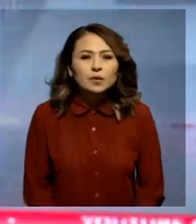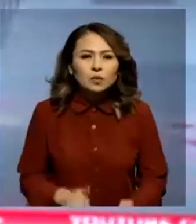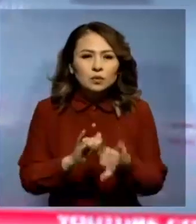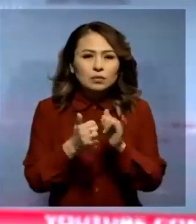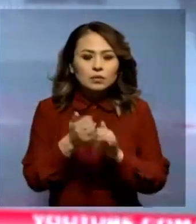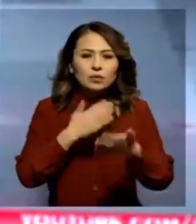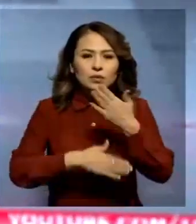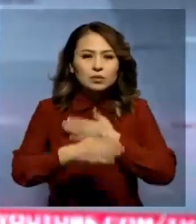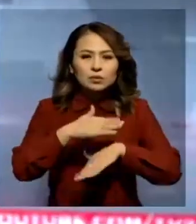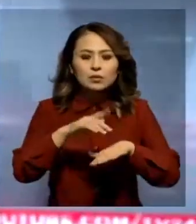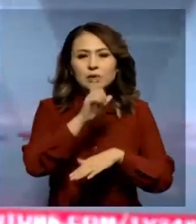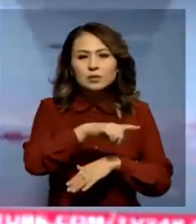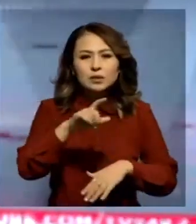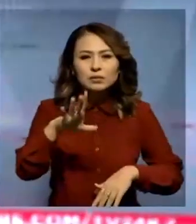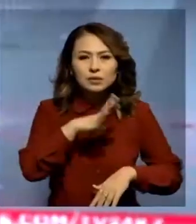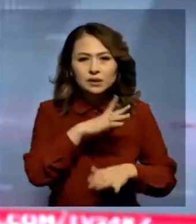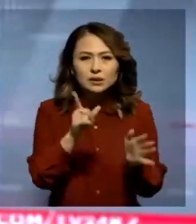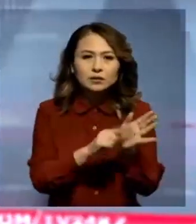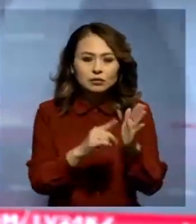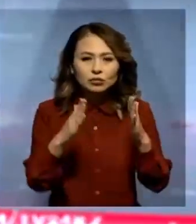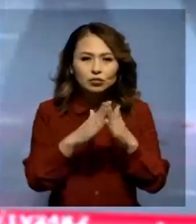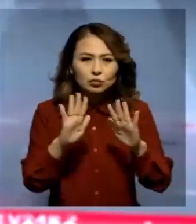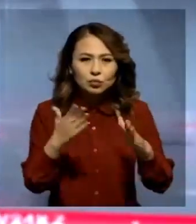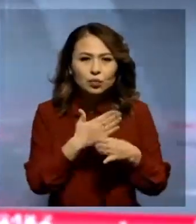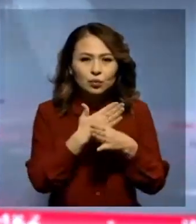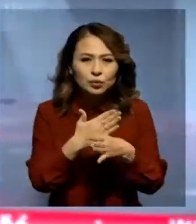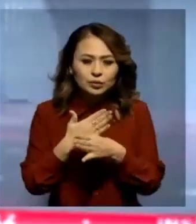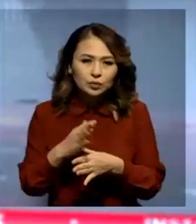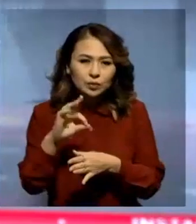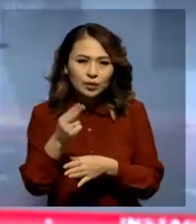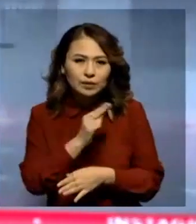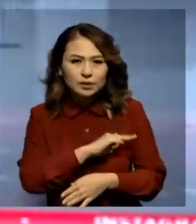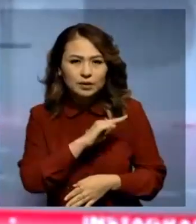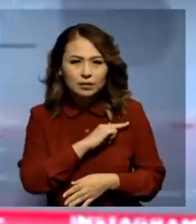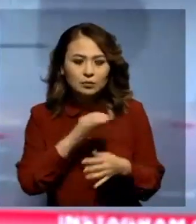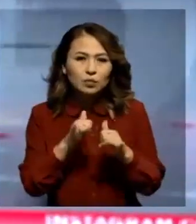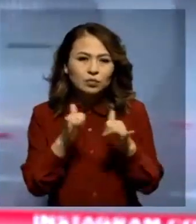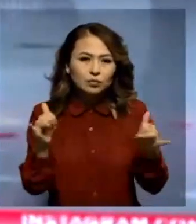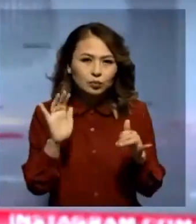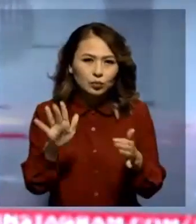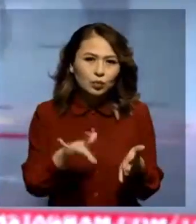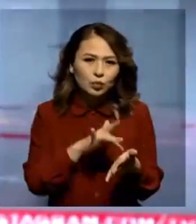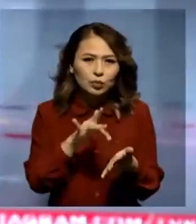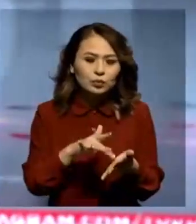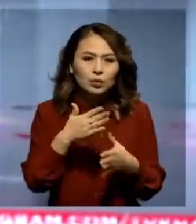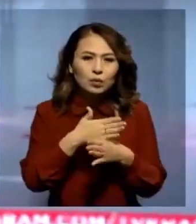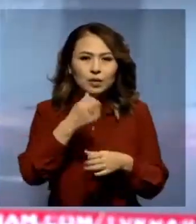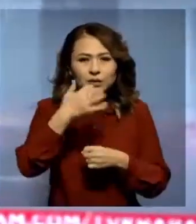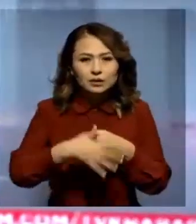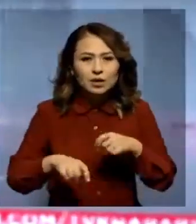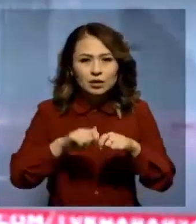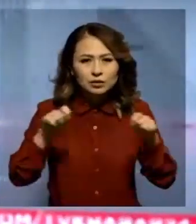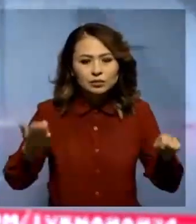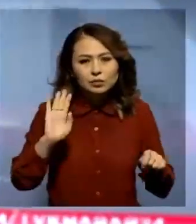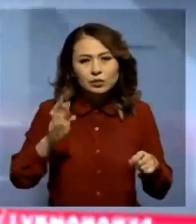Өскеменде мүмкіндігі шектеулі азаматтар мен зейнеткерлерге үй жағдайында көмек көрсететін әлеуметтік қызметкерлердің саны артады. Қалада әлеуметтік көмек орталығы ашылады.